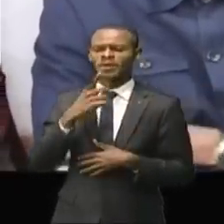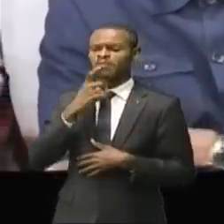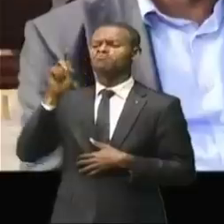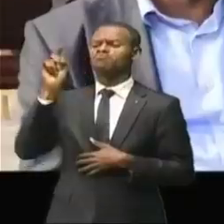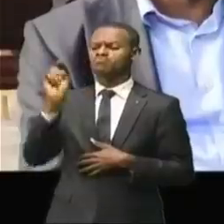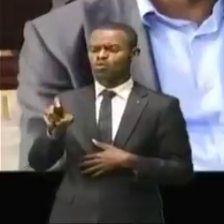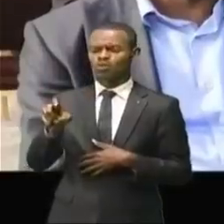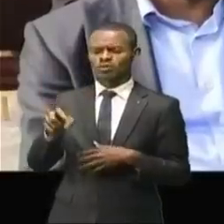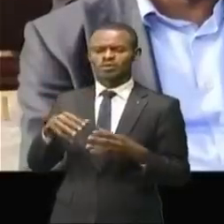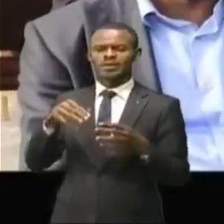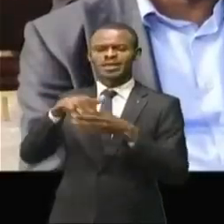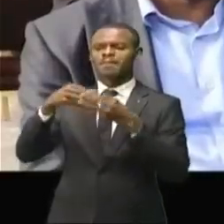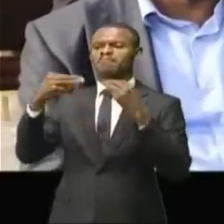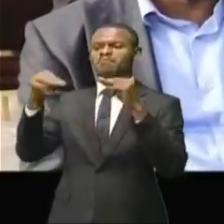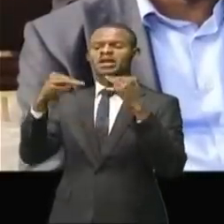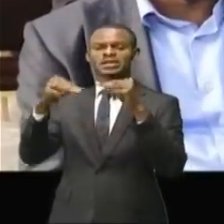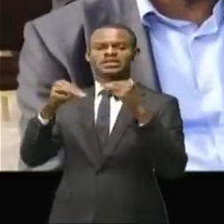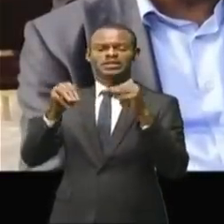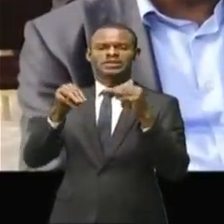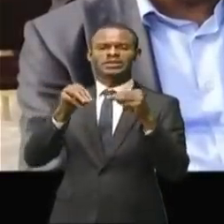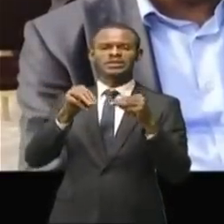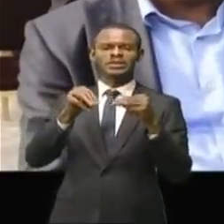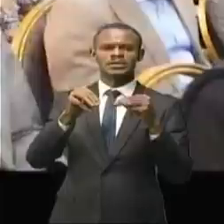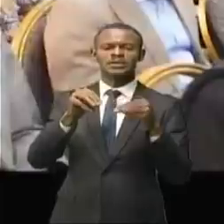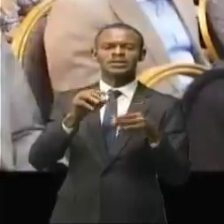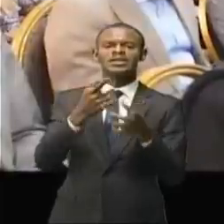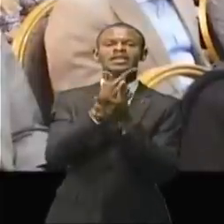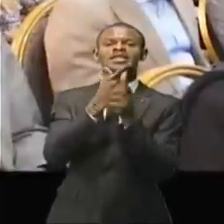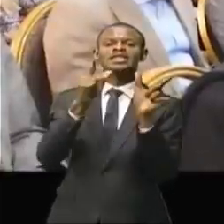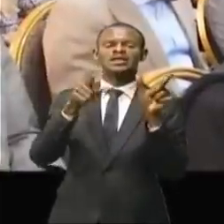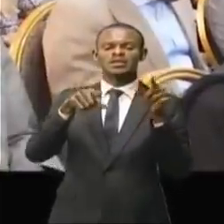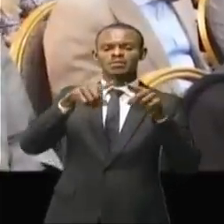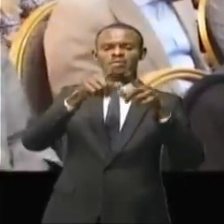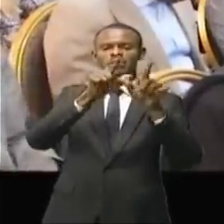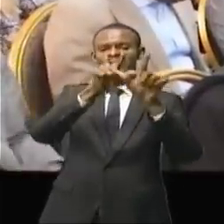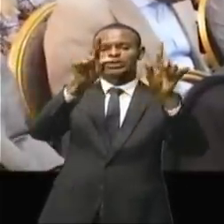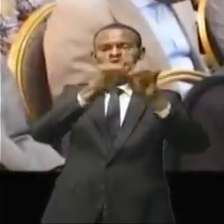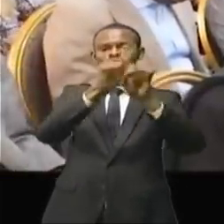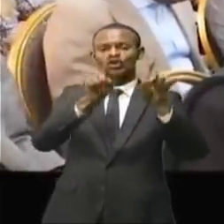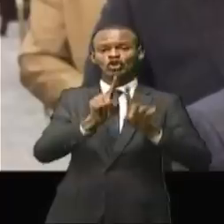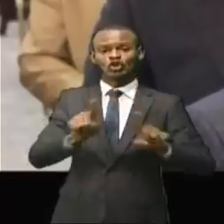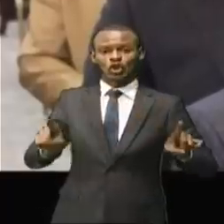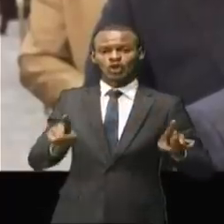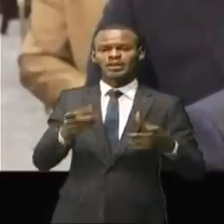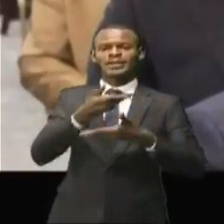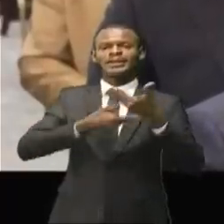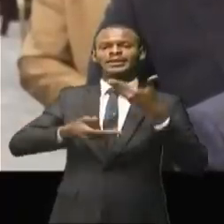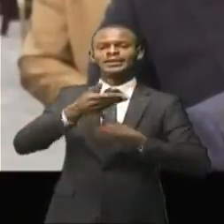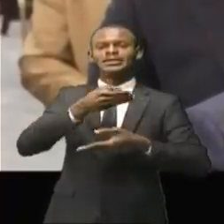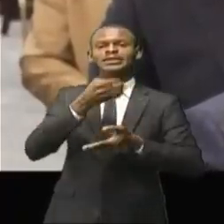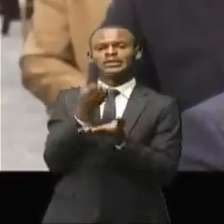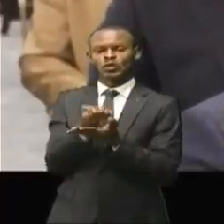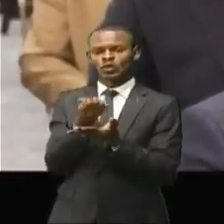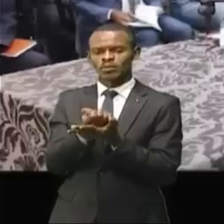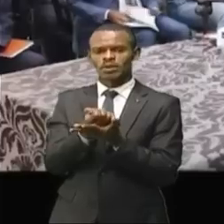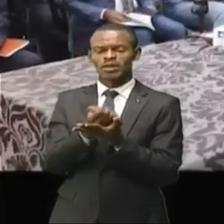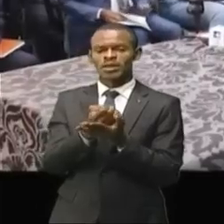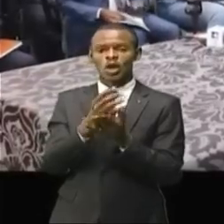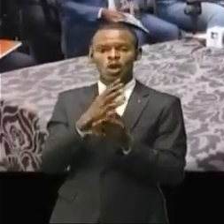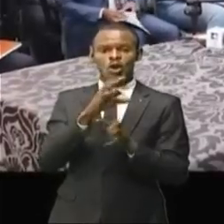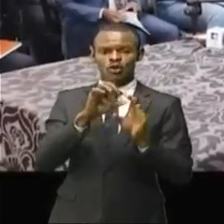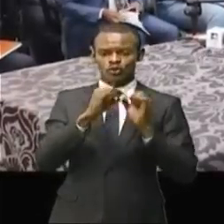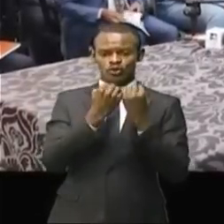la zone de libre-échange continental africaine en tant qu'un établissement modèle de performance pour